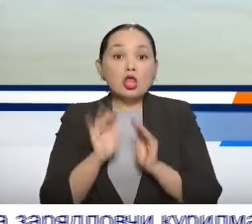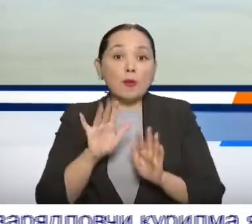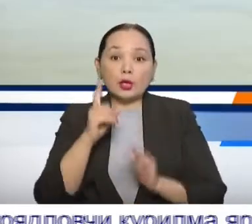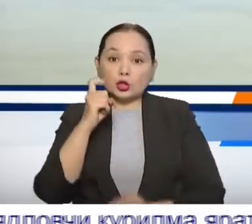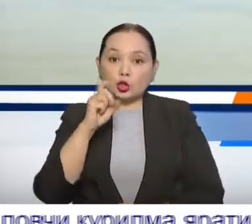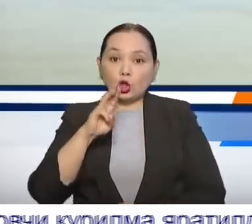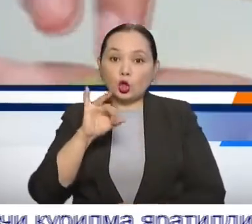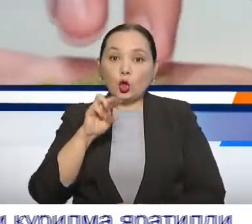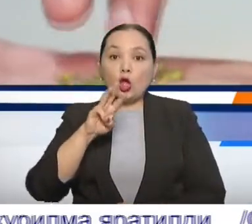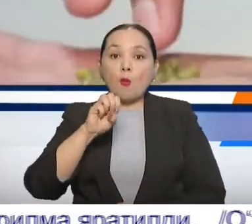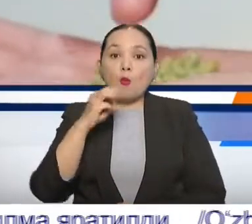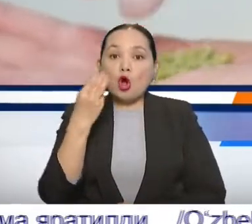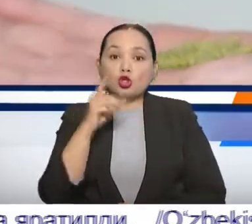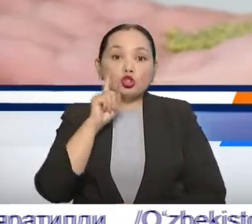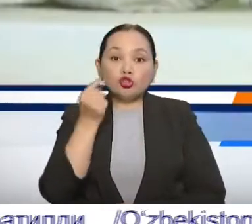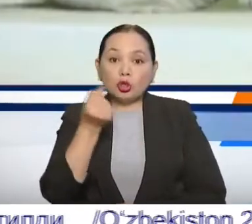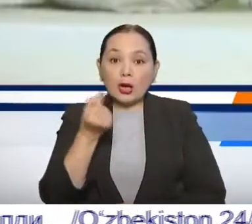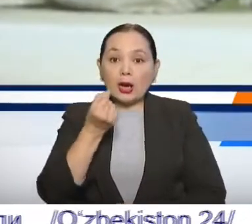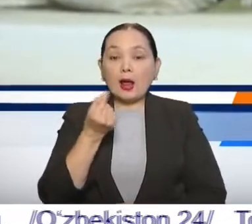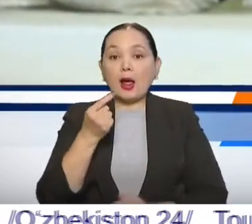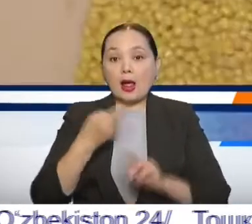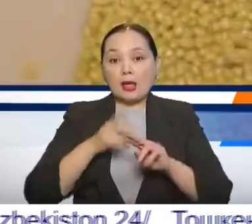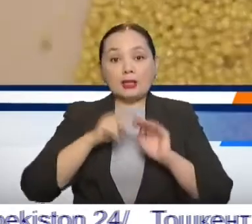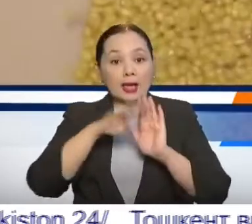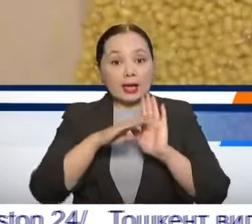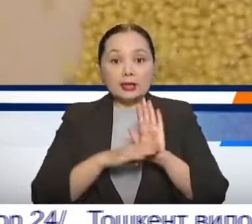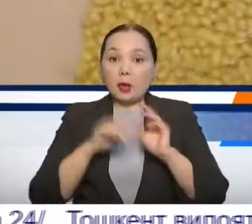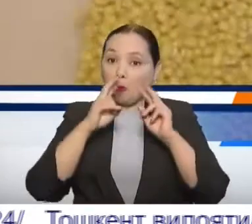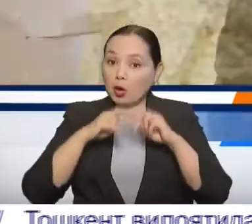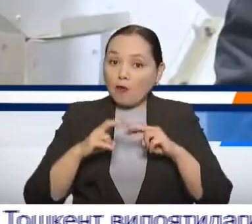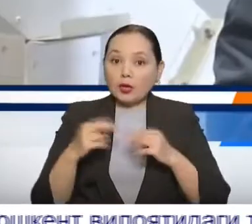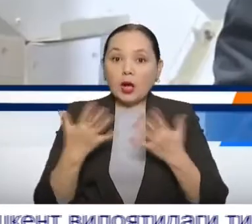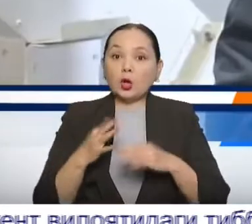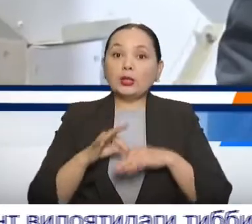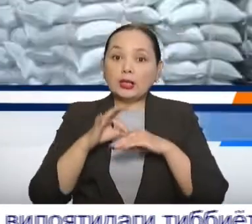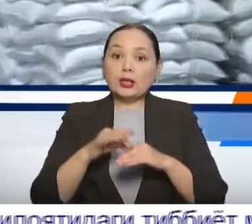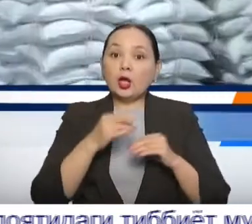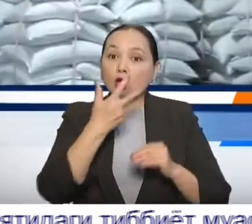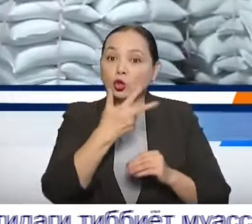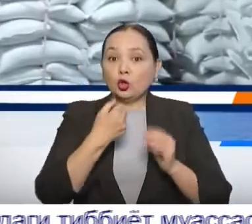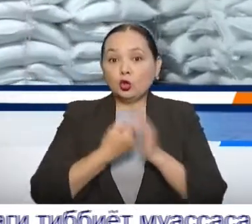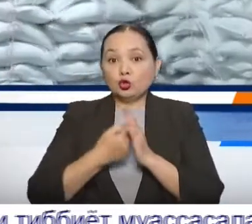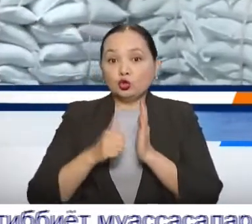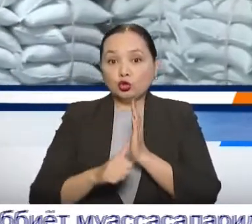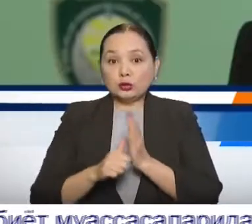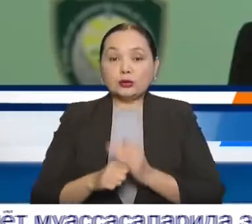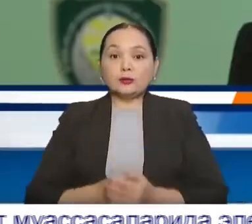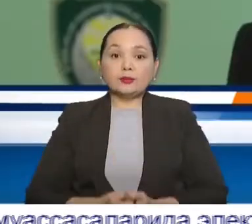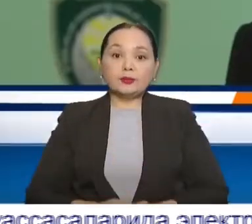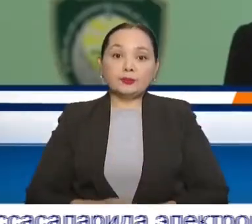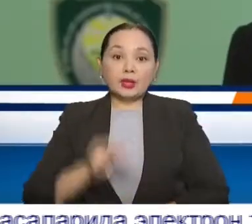100 тонн маши. Включение в реестр экспортеров – это тщательный процесс проверки, который длится от 3 до 6 месяцев.